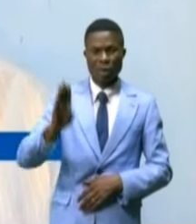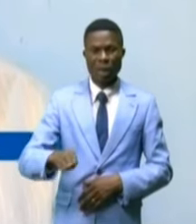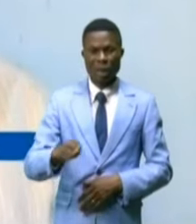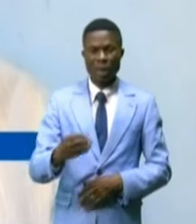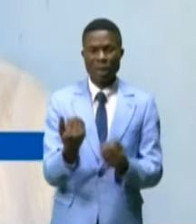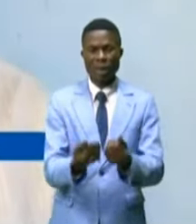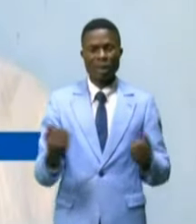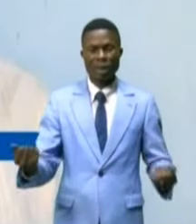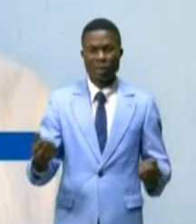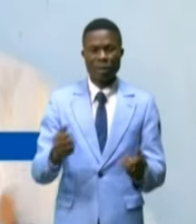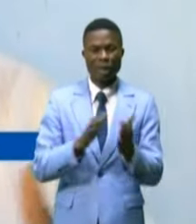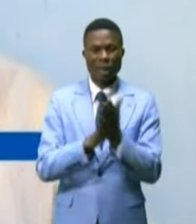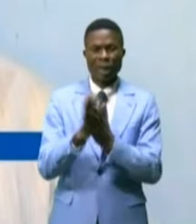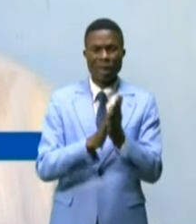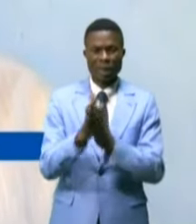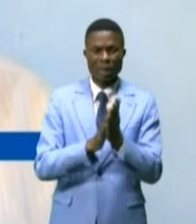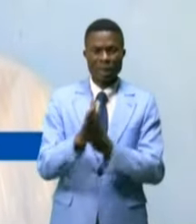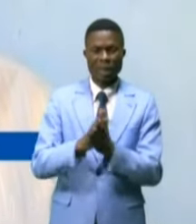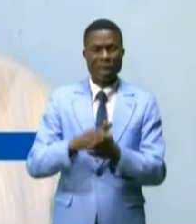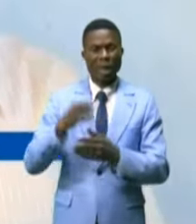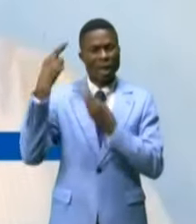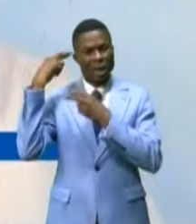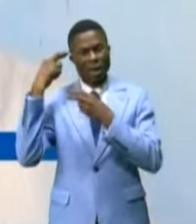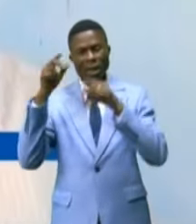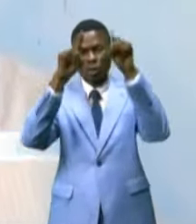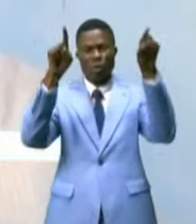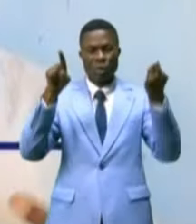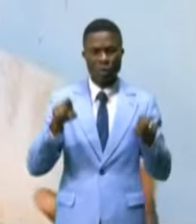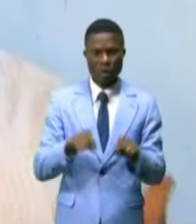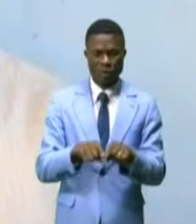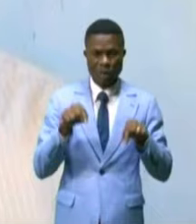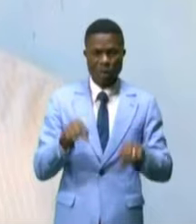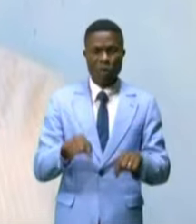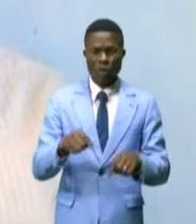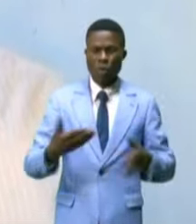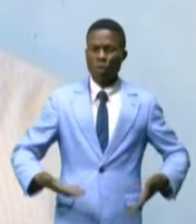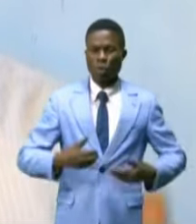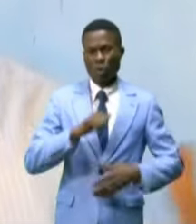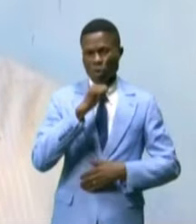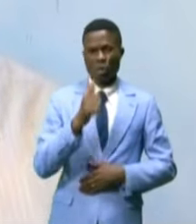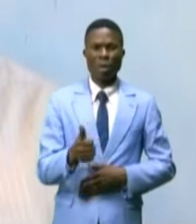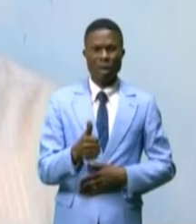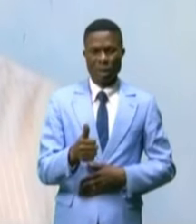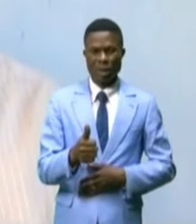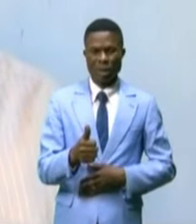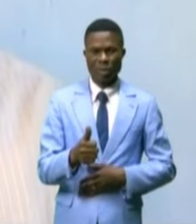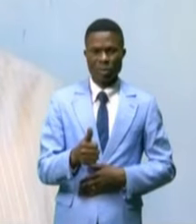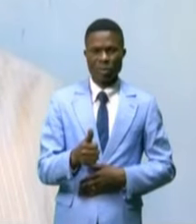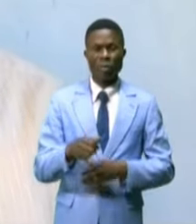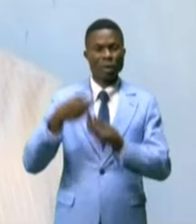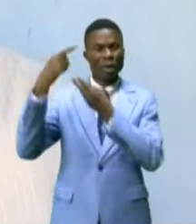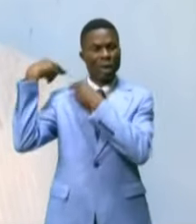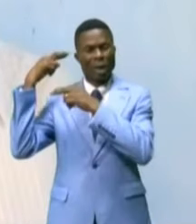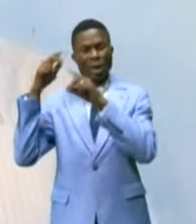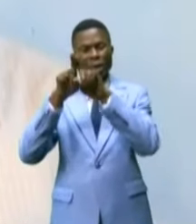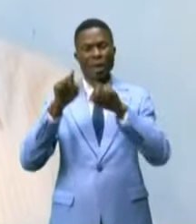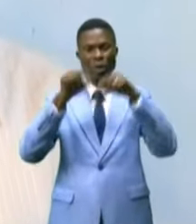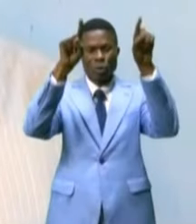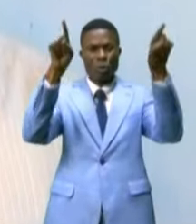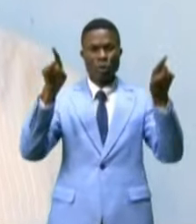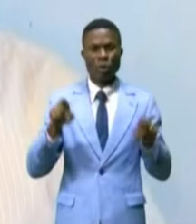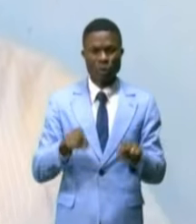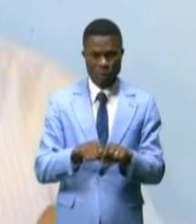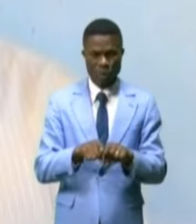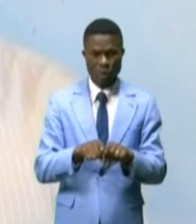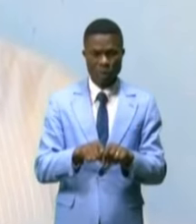0,5% d'enfants qui accèdent dans le média. Aujourd'hui, nous déplorons que nos radios et nos télévisions sont